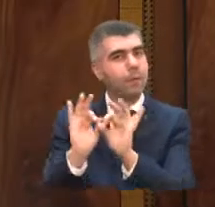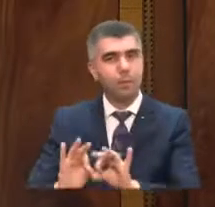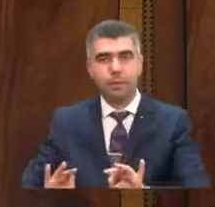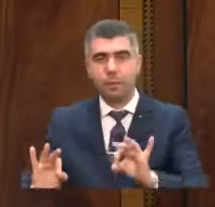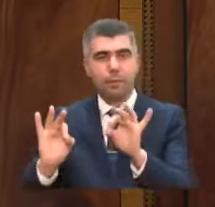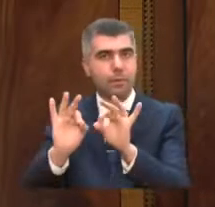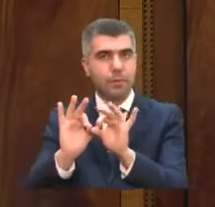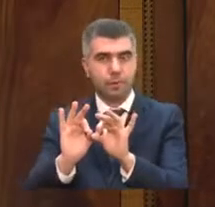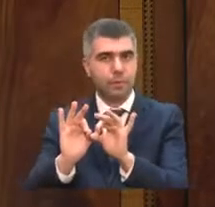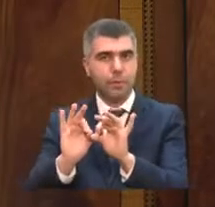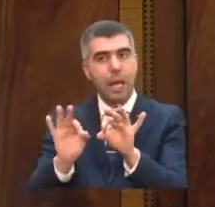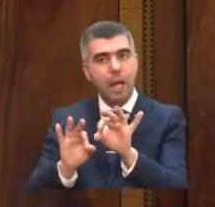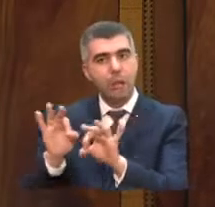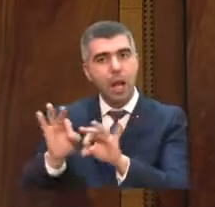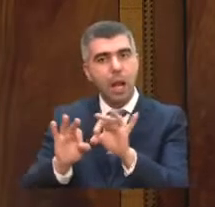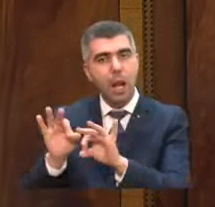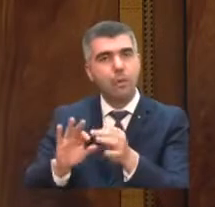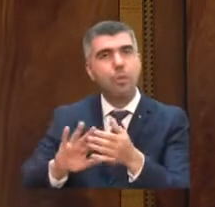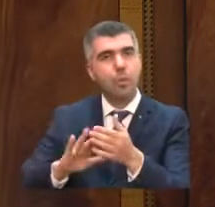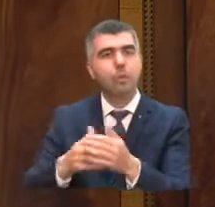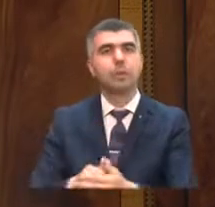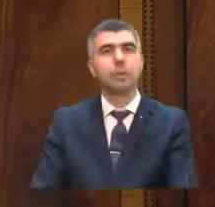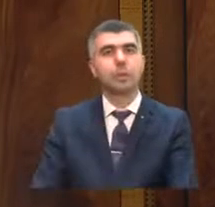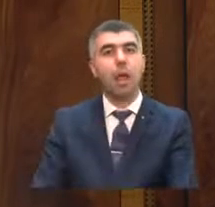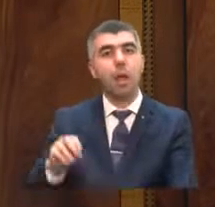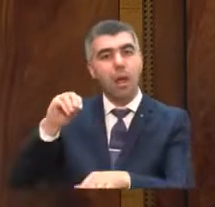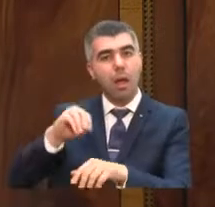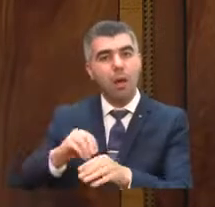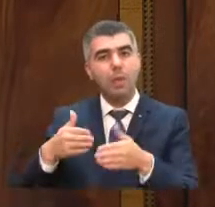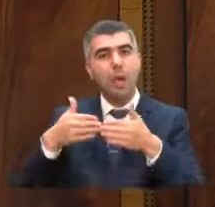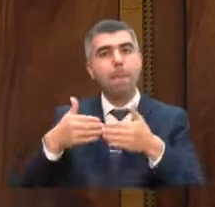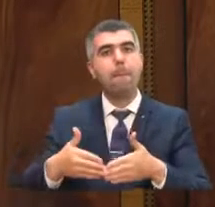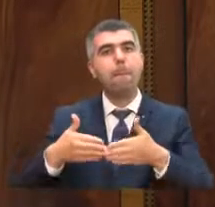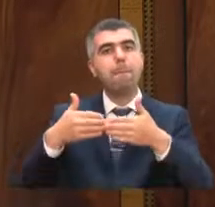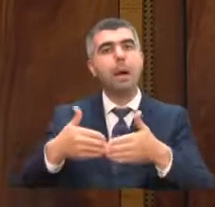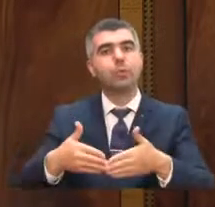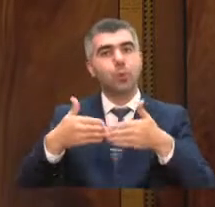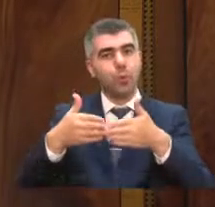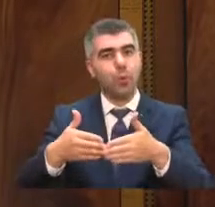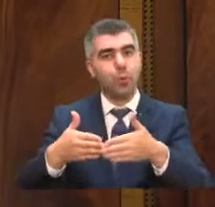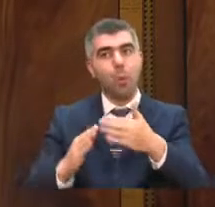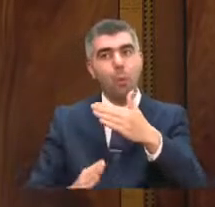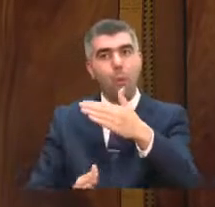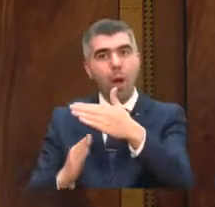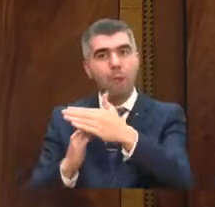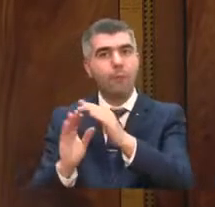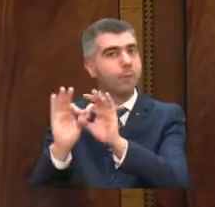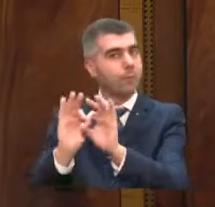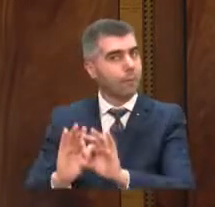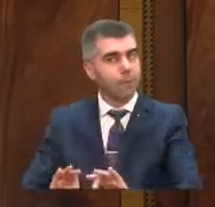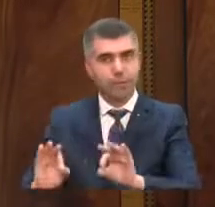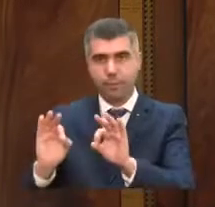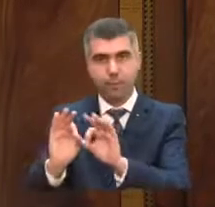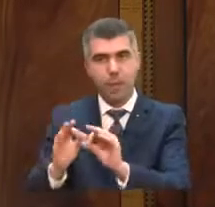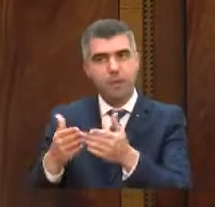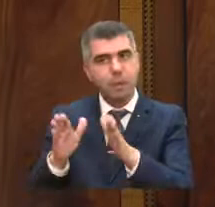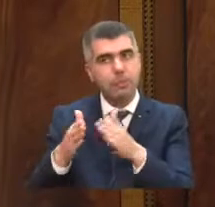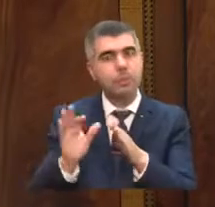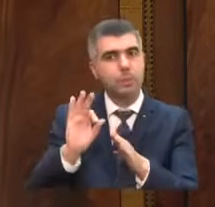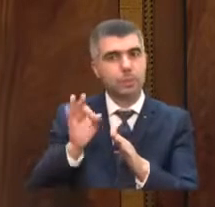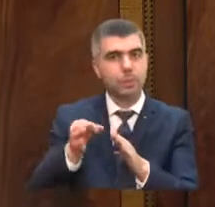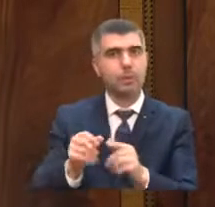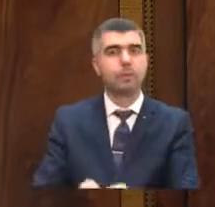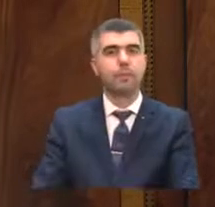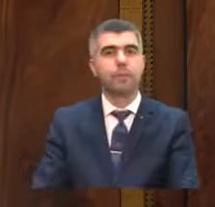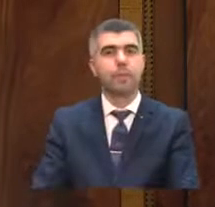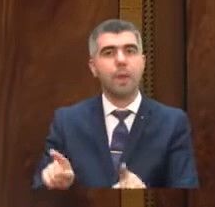العدد ديال الإجراءات الاحترازية، حافظنا كذلك على النقل البحري للبضائع لأن هذا كان مهم للبلاد ديالنا. بعد ما انخرطنا في القضية ديال